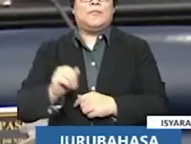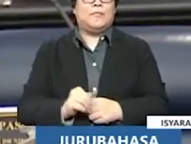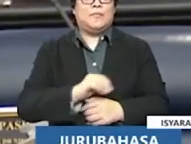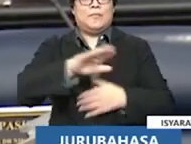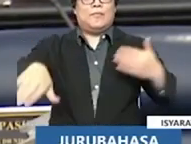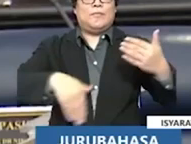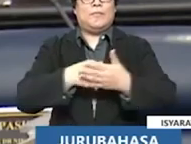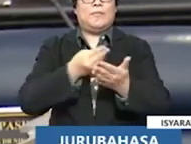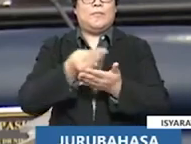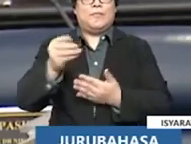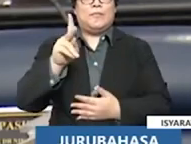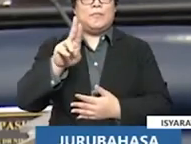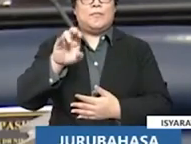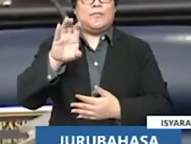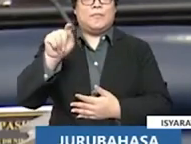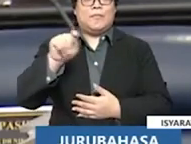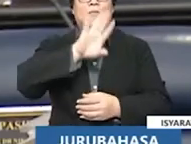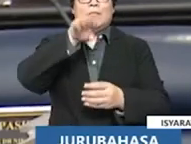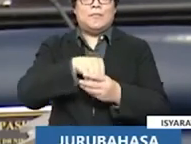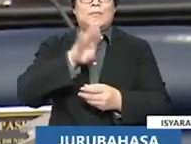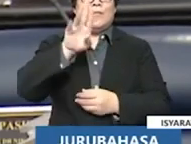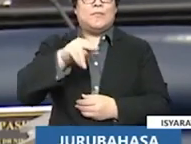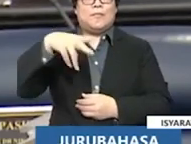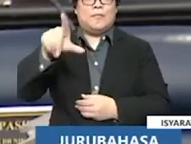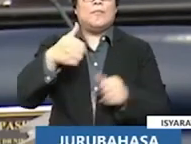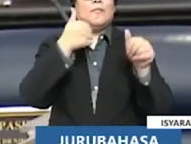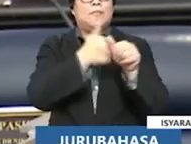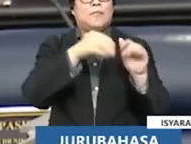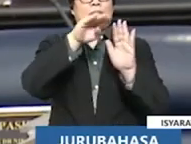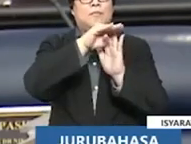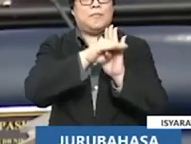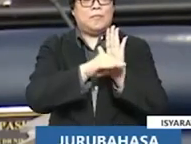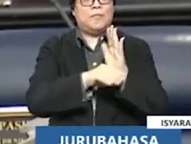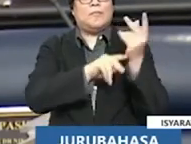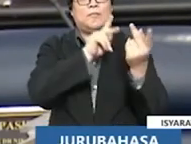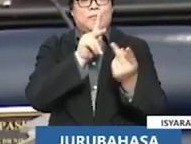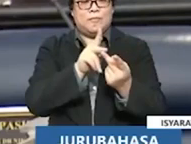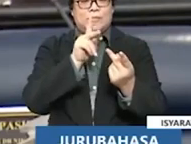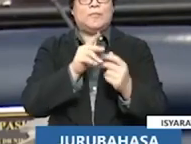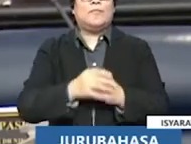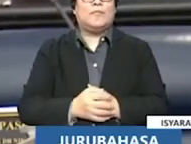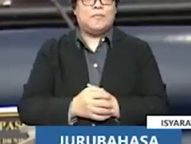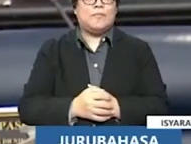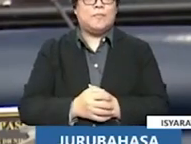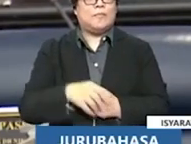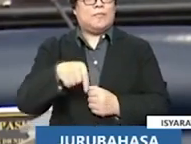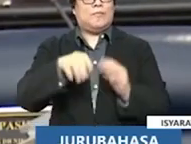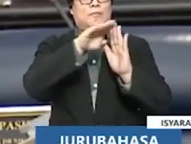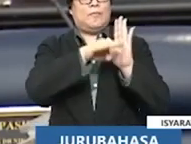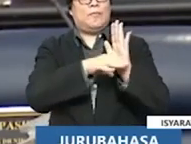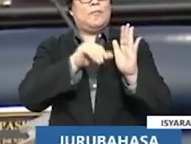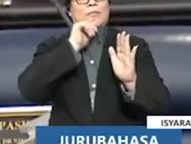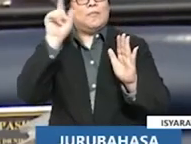semua pemberi kredit termasuk BNPL akan tertakluk kepada peraturan-peraturan yang sewajarnya. Dan peraturan ini bukan saja